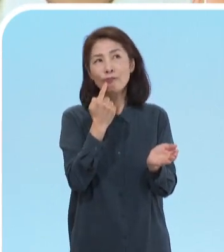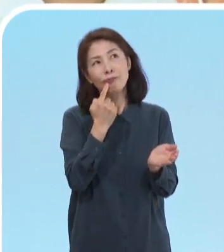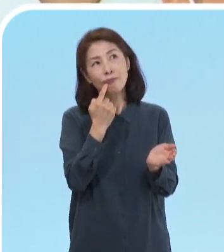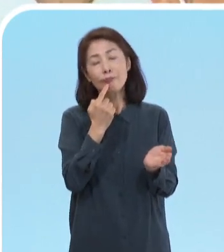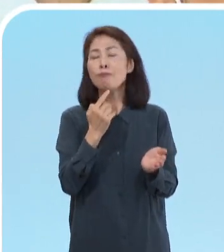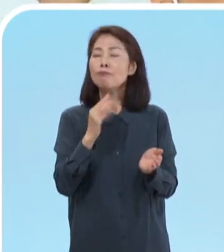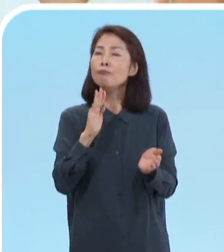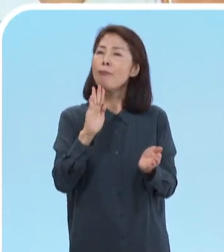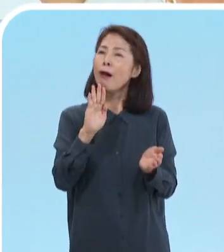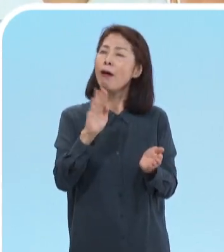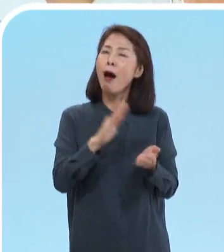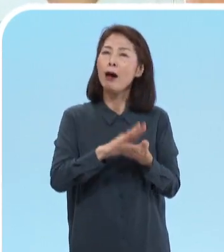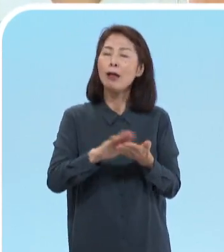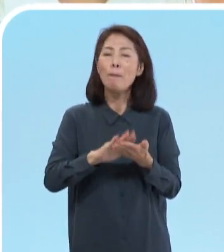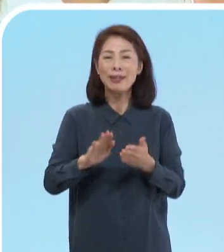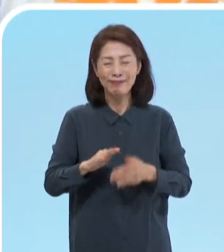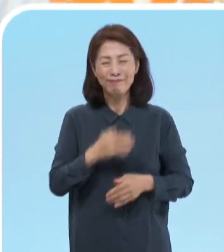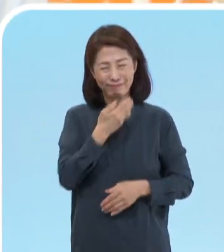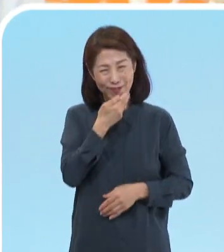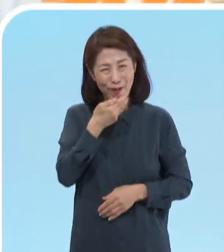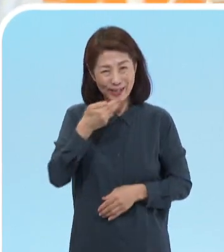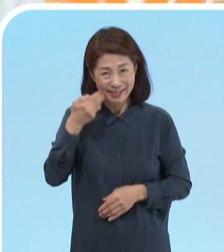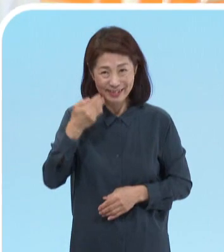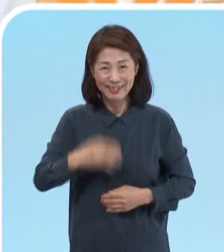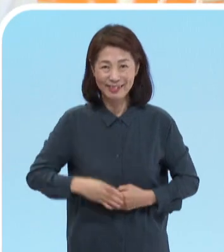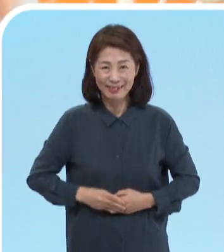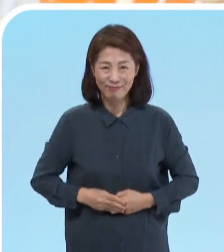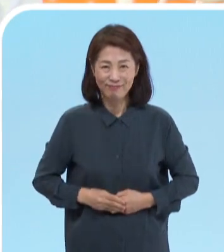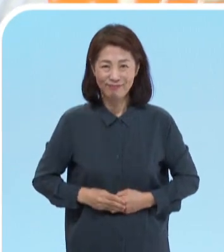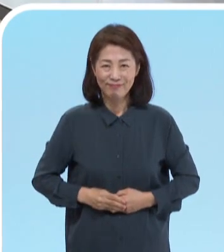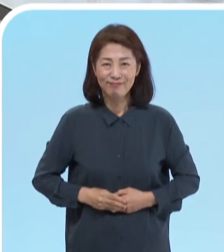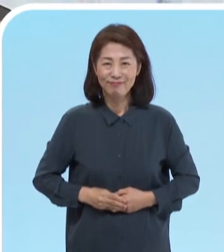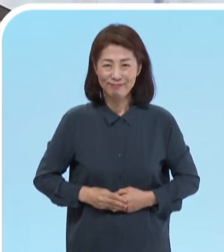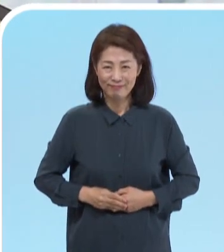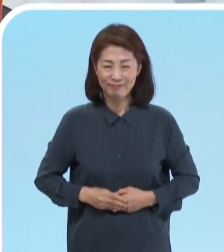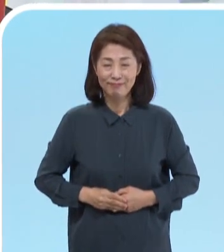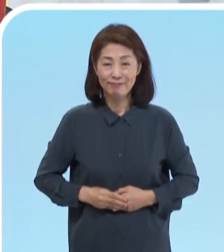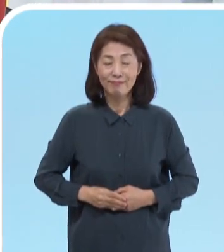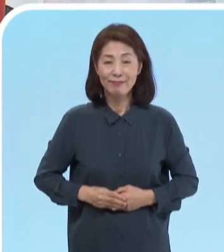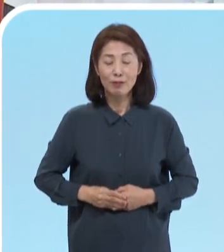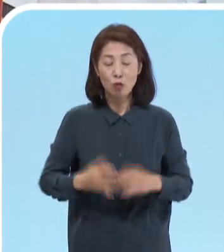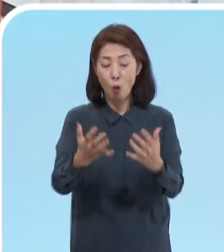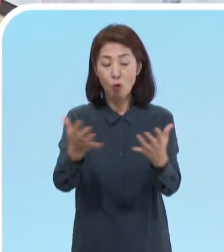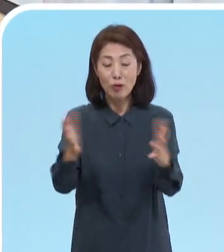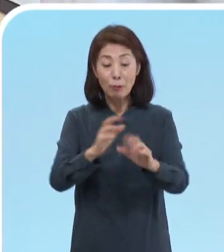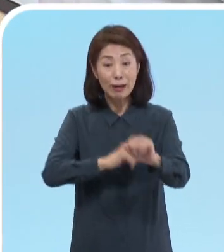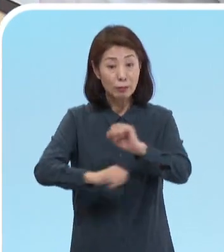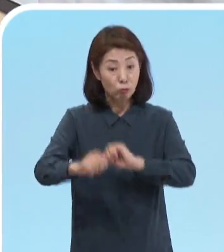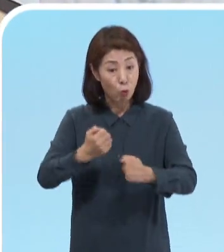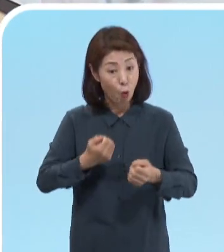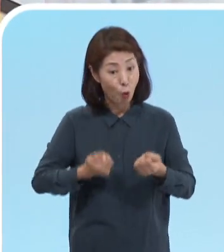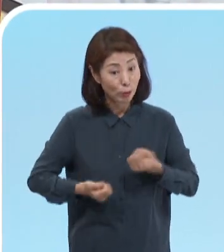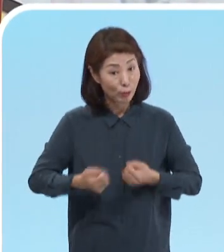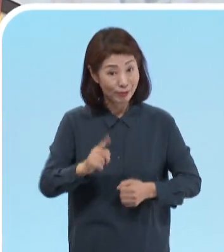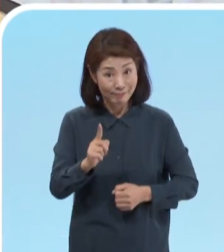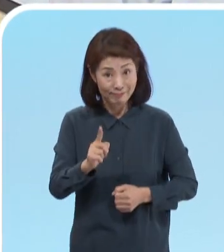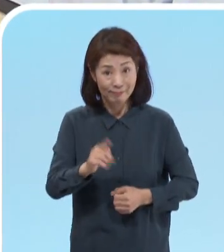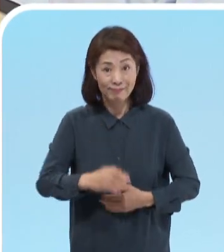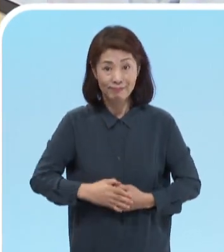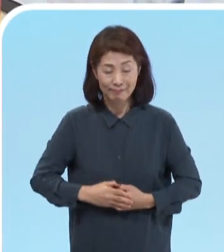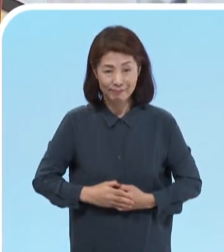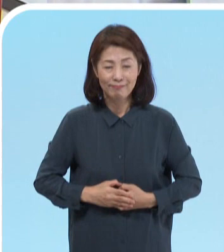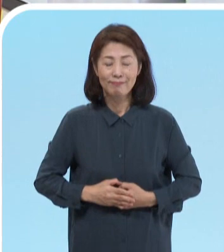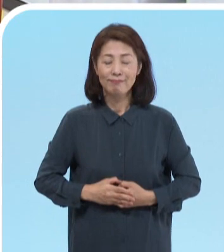ますけど、後味いいんで 美味しいです この活動のどんなところが面白い